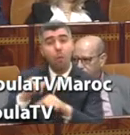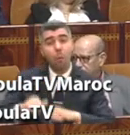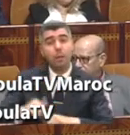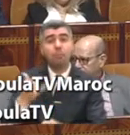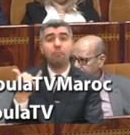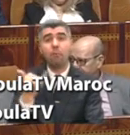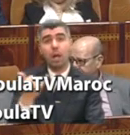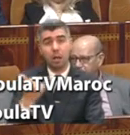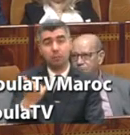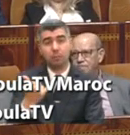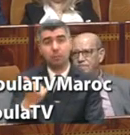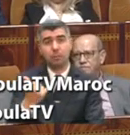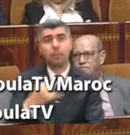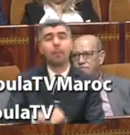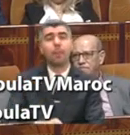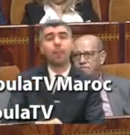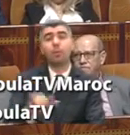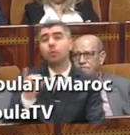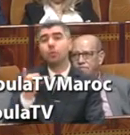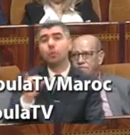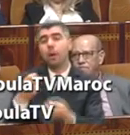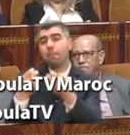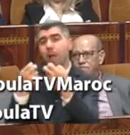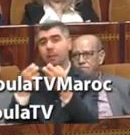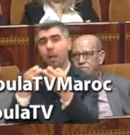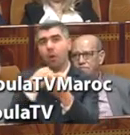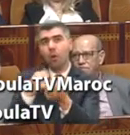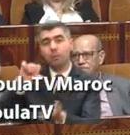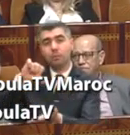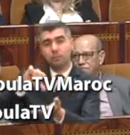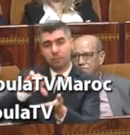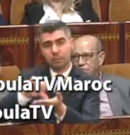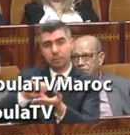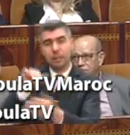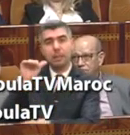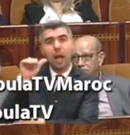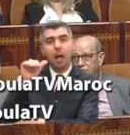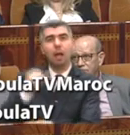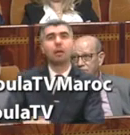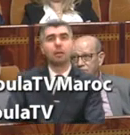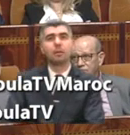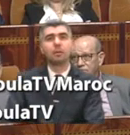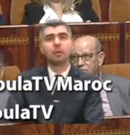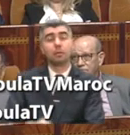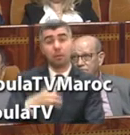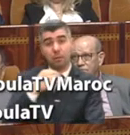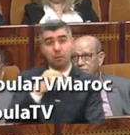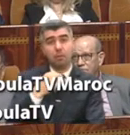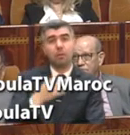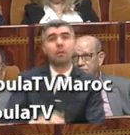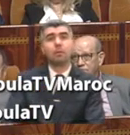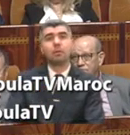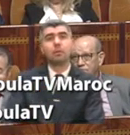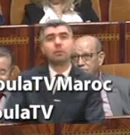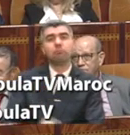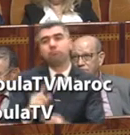هي كاينه حاليا، لانه الاشكال نعطي مثال هنا بالمستشفى الاقليمي ديال بوعرفه، راه كاين الاشكال هو انه في